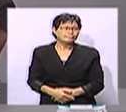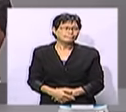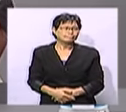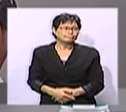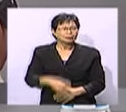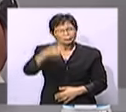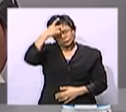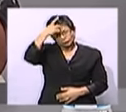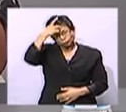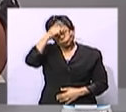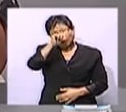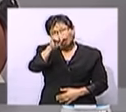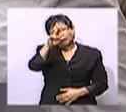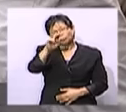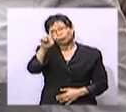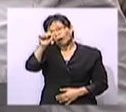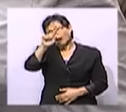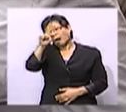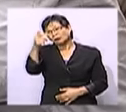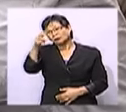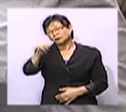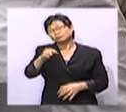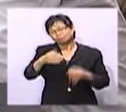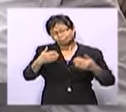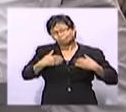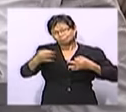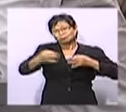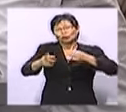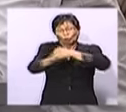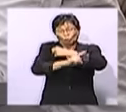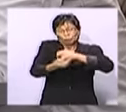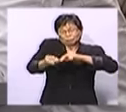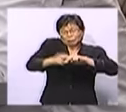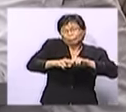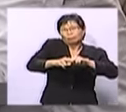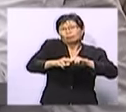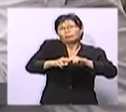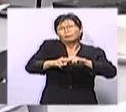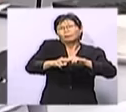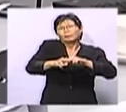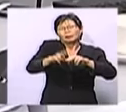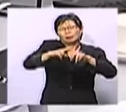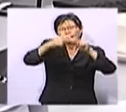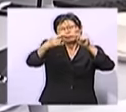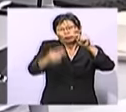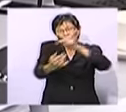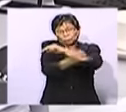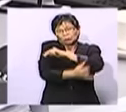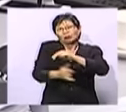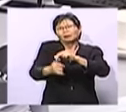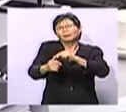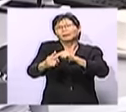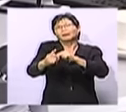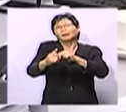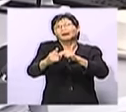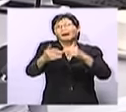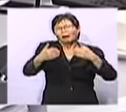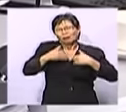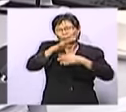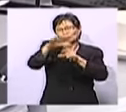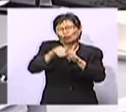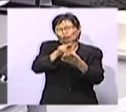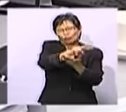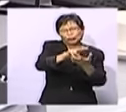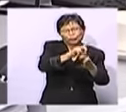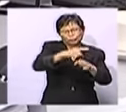Sementara itu, Datuk Seri Abdul Azim turut mengulas tiada hukuman tambahan diberikan ke atas penerjun negara yang terpalit dengan kontroversi video